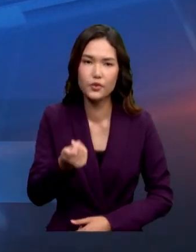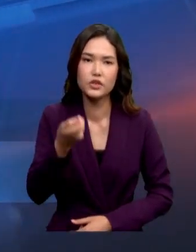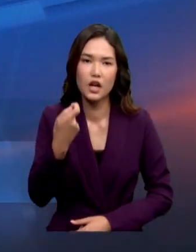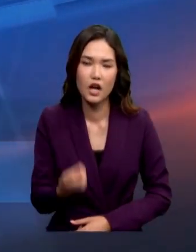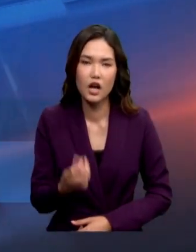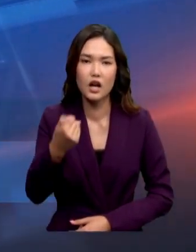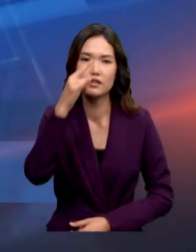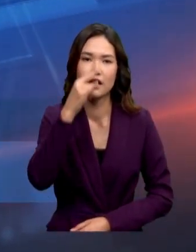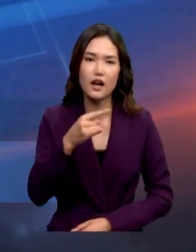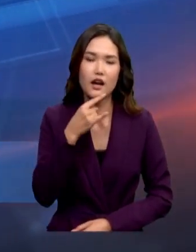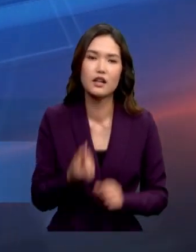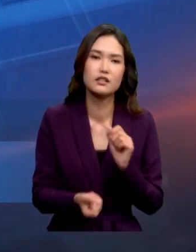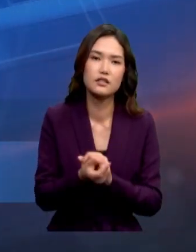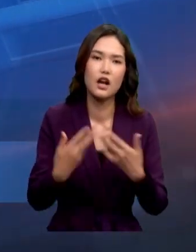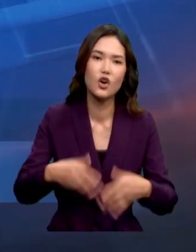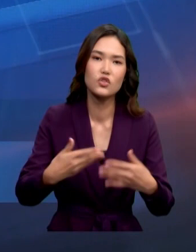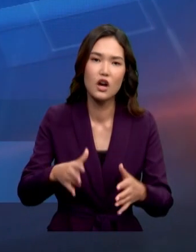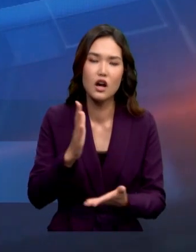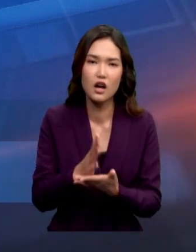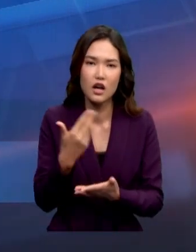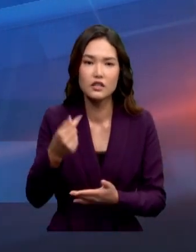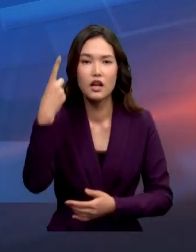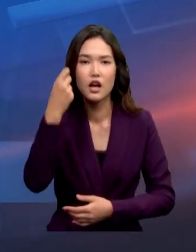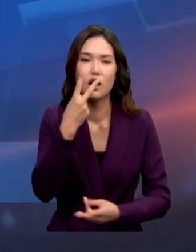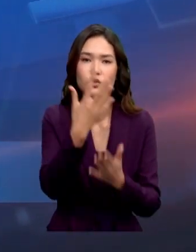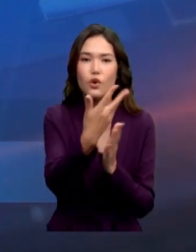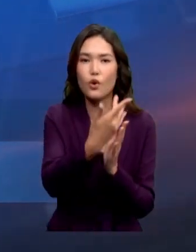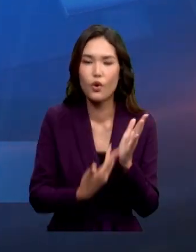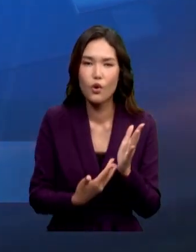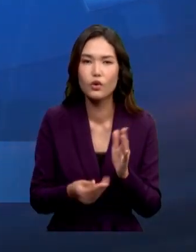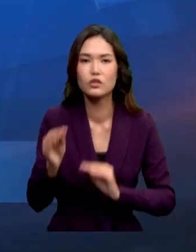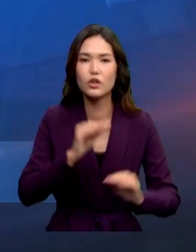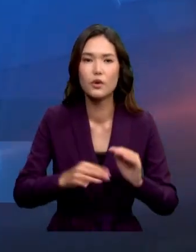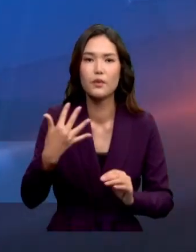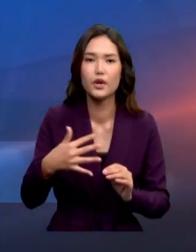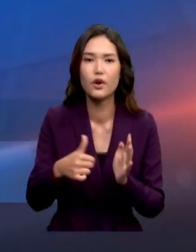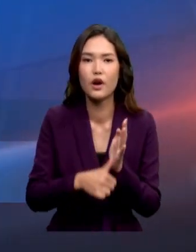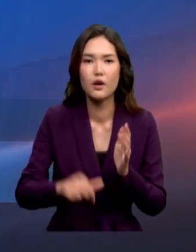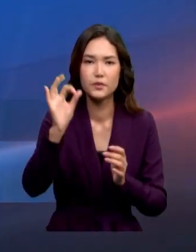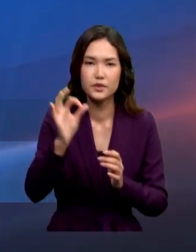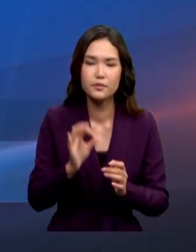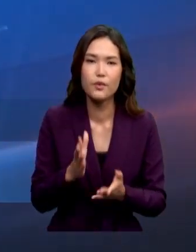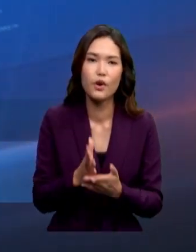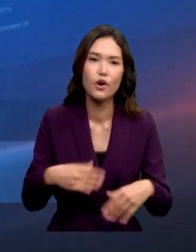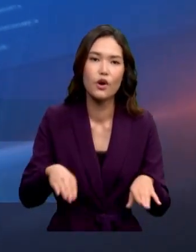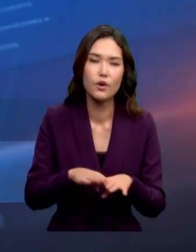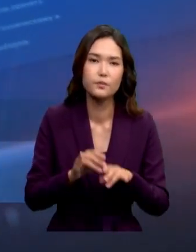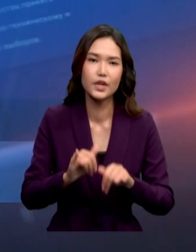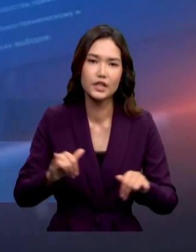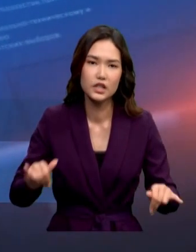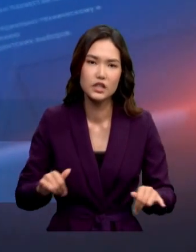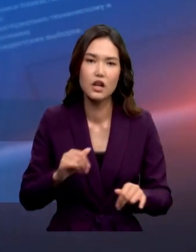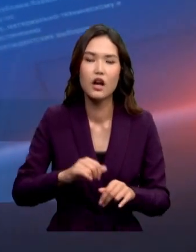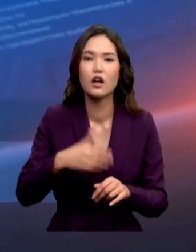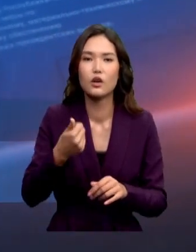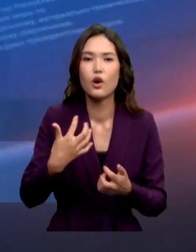тек Қазақстанда шығатын өнімдер. Оның үстінде айтарлықтай көрсеткіш көріп тұрғаным жоқ. 50-60% десе түсінер едім, бірақ ол күн келмеске кеткен.